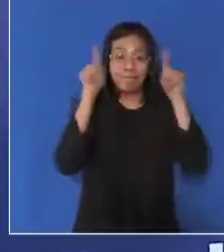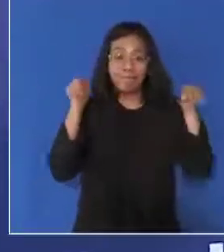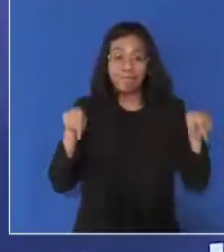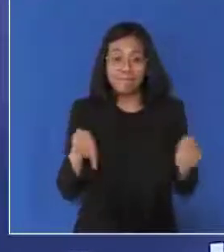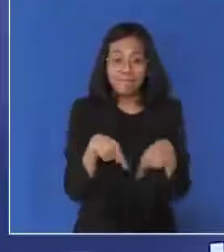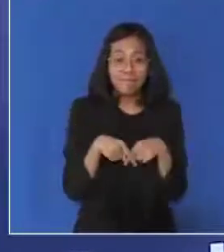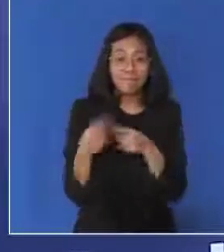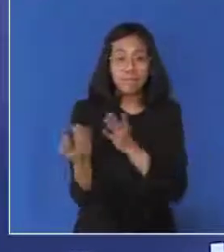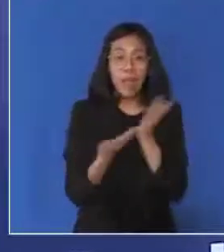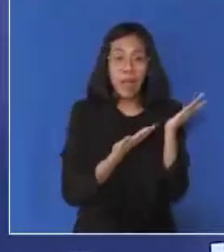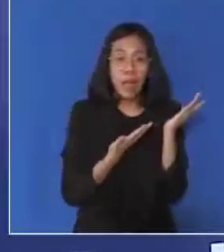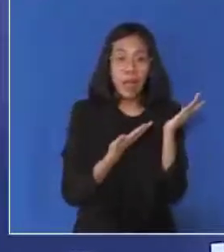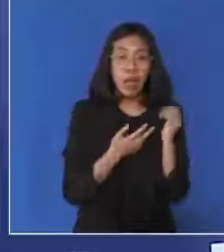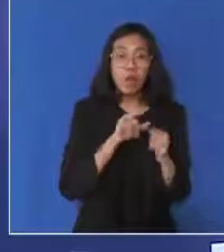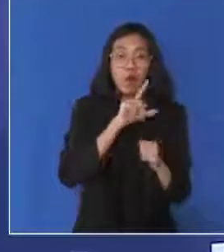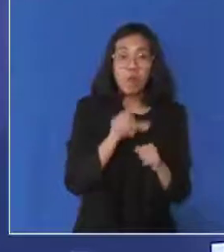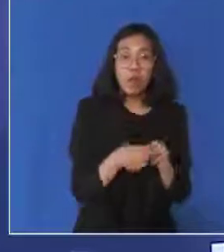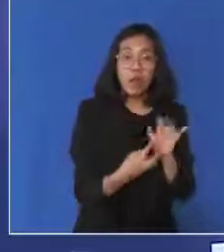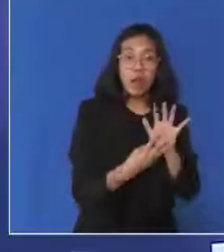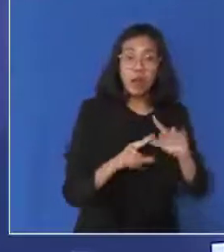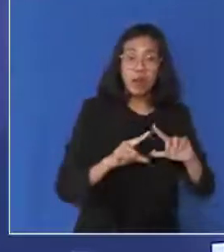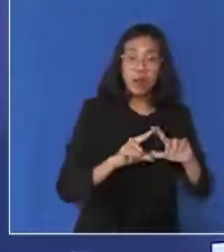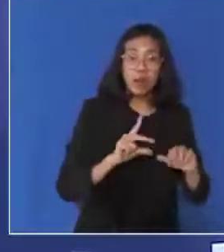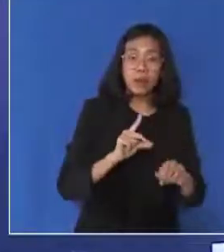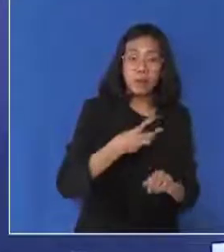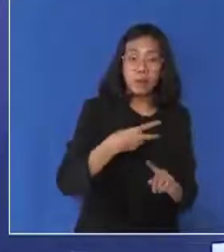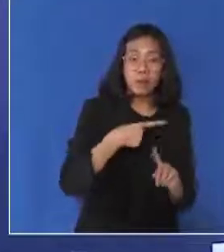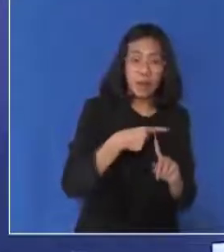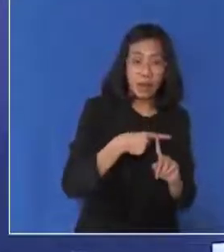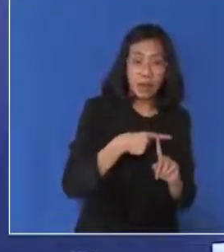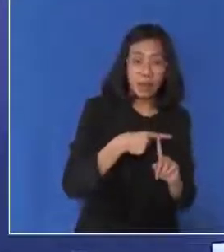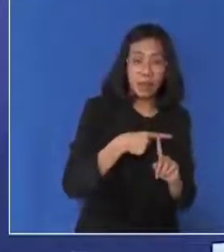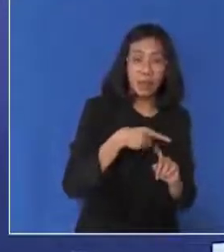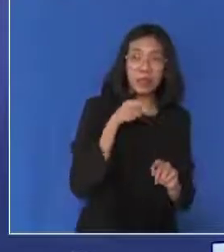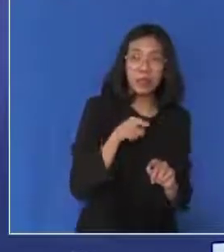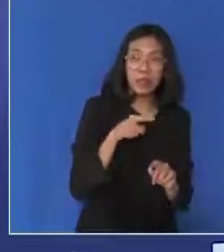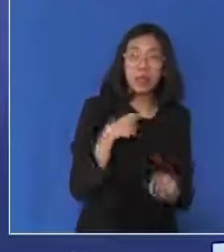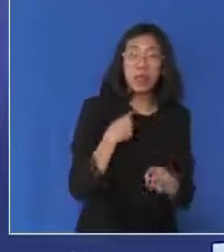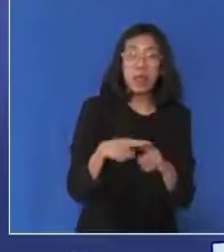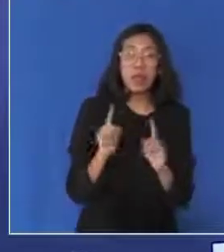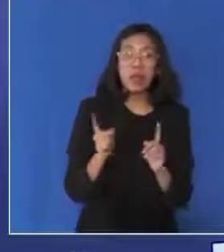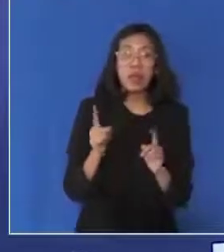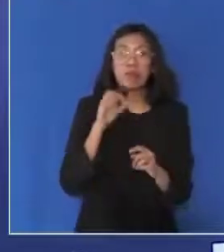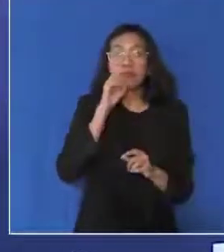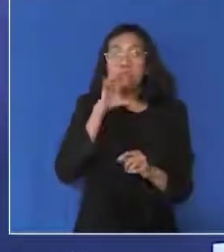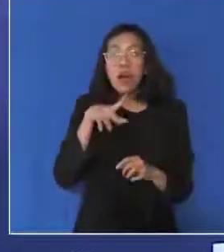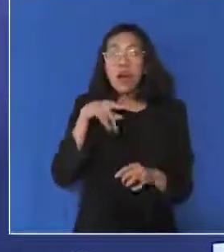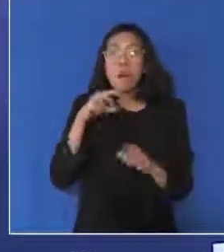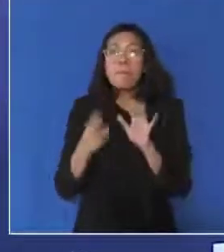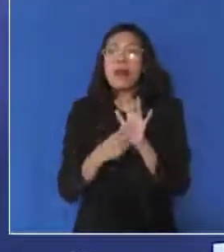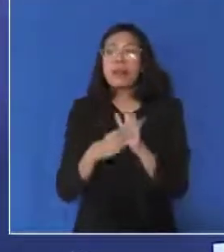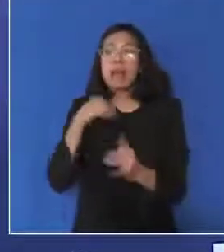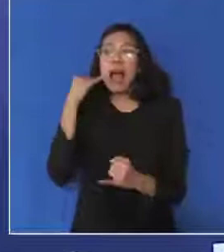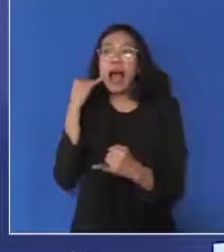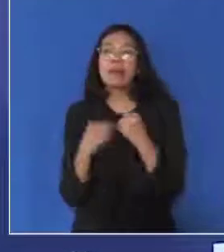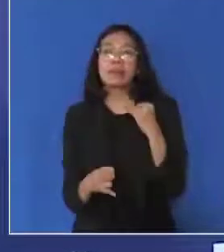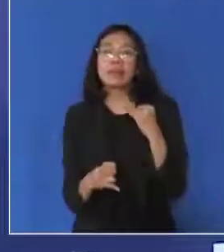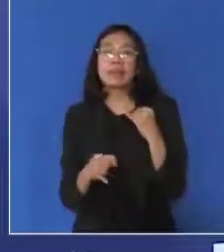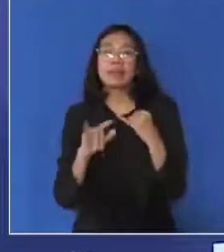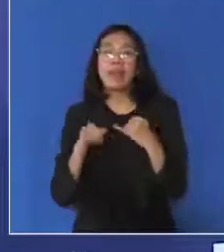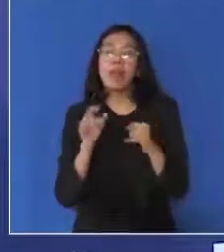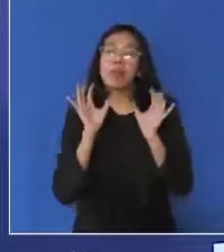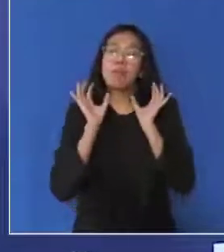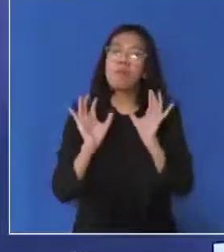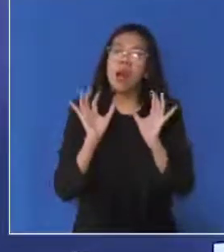memang sampai bulan Maret Ya sementara yang saya sampaikan ini sampai akhir Maret sehingga dia jauh lebih